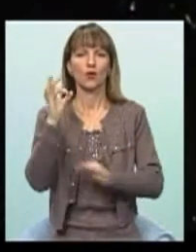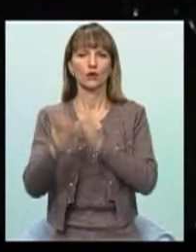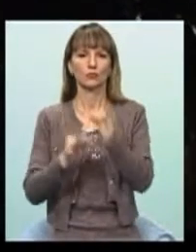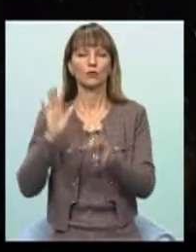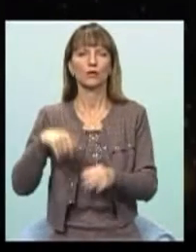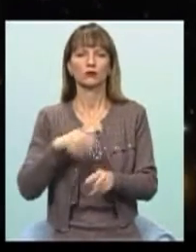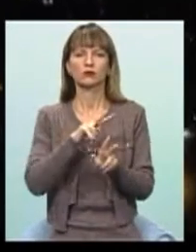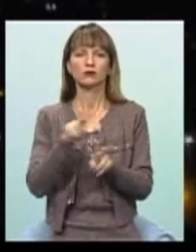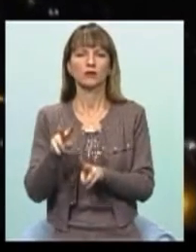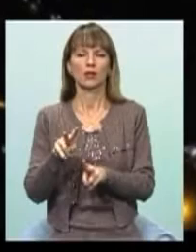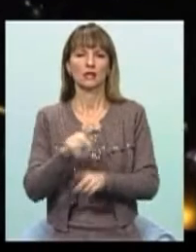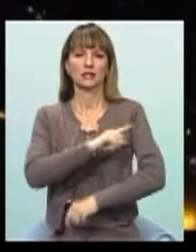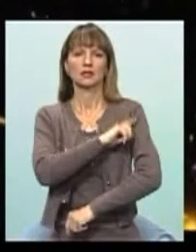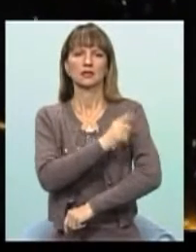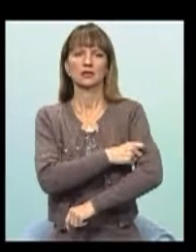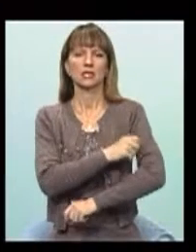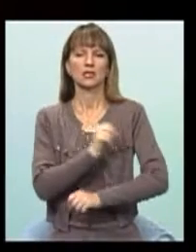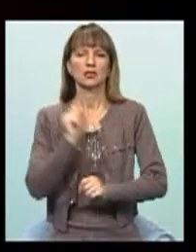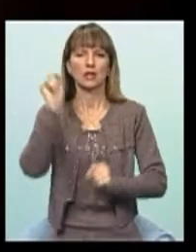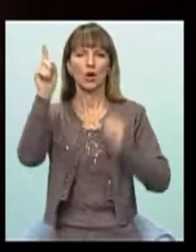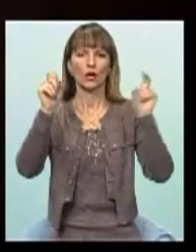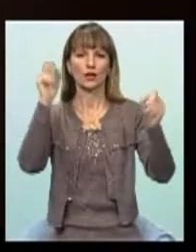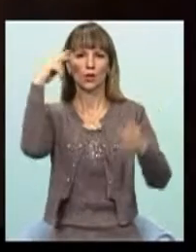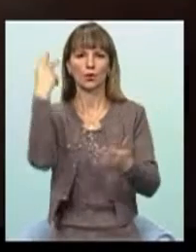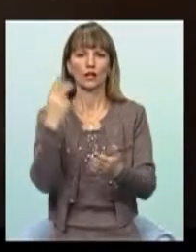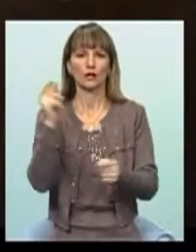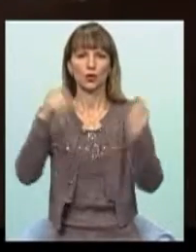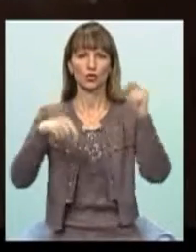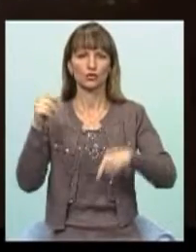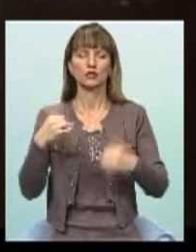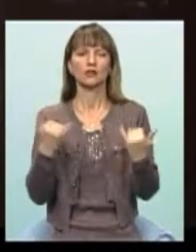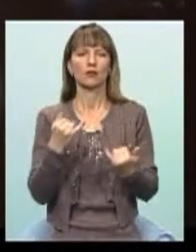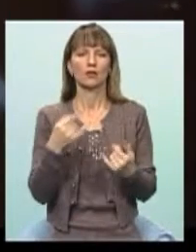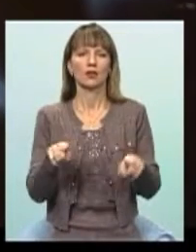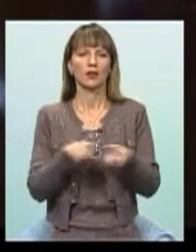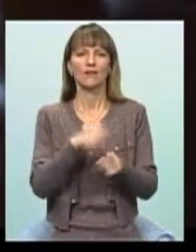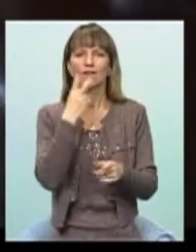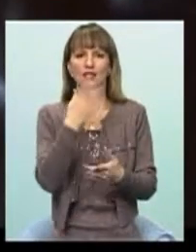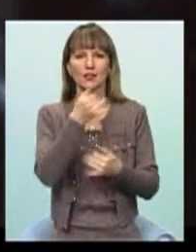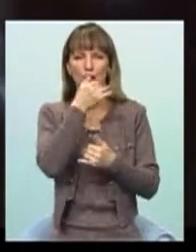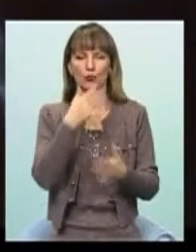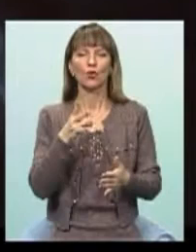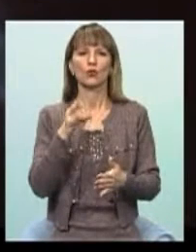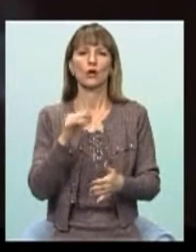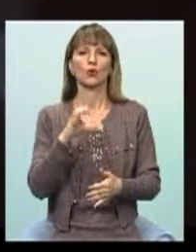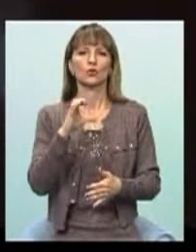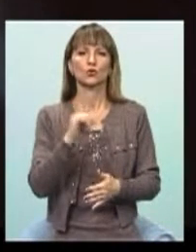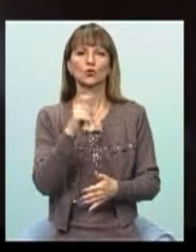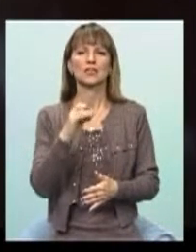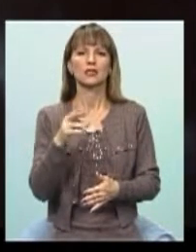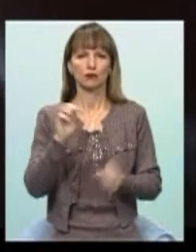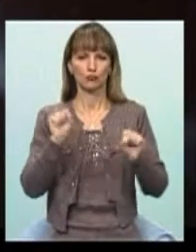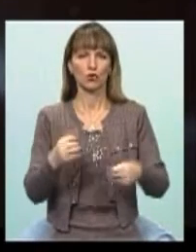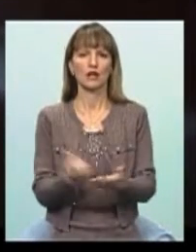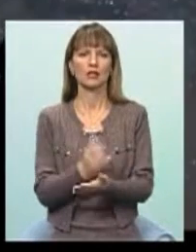небі спостерігалися потужні зоряні дощі. До сьогодні ми не можемо бачити це видовищне явище, проте сузір'я можемо знайти